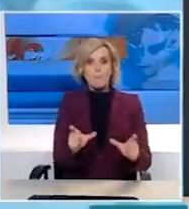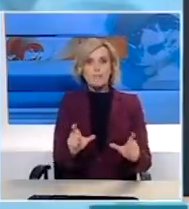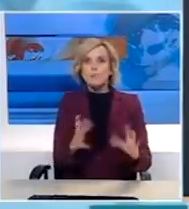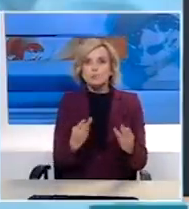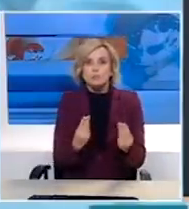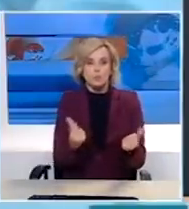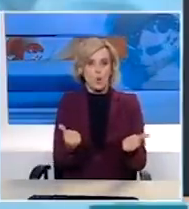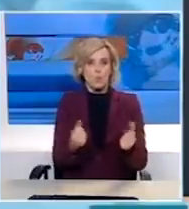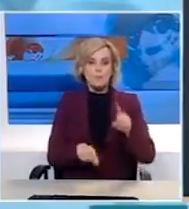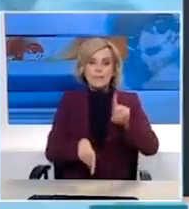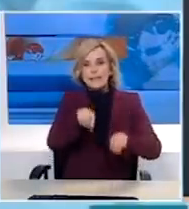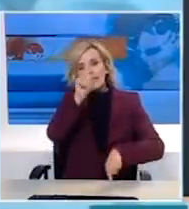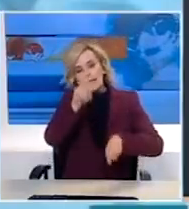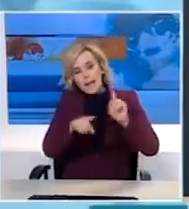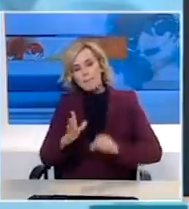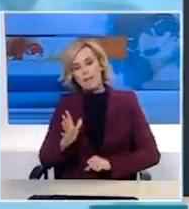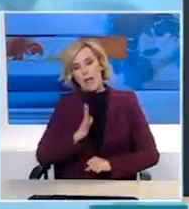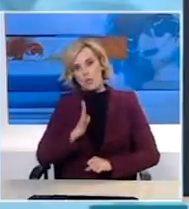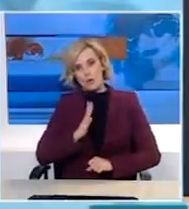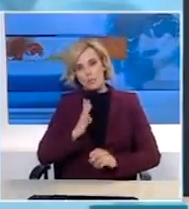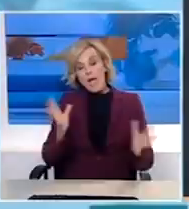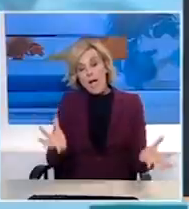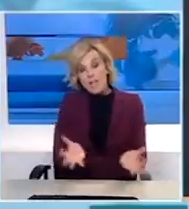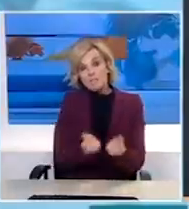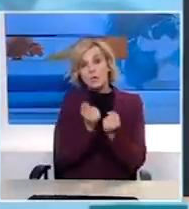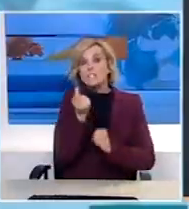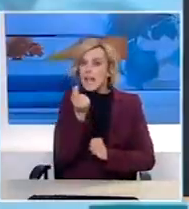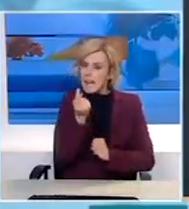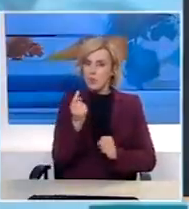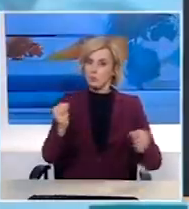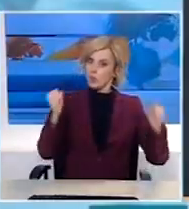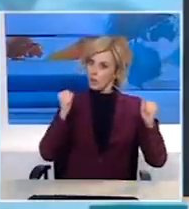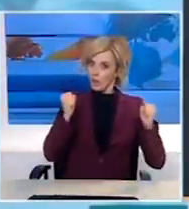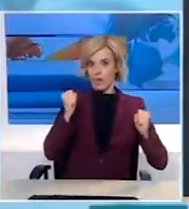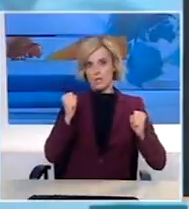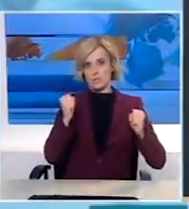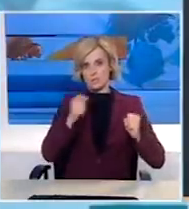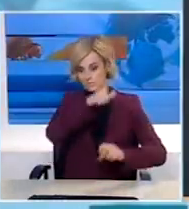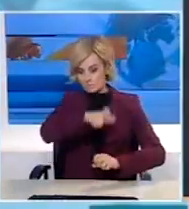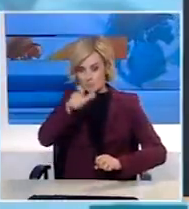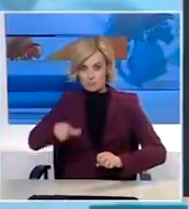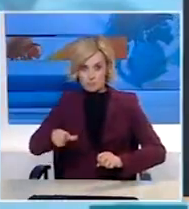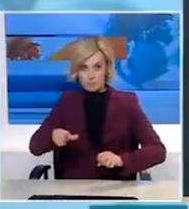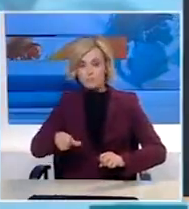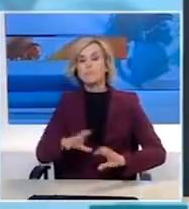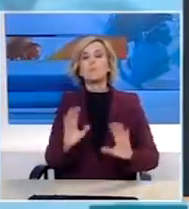Σε μερικούς, ευτυχώς λίγους, νέους, υγιείς κατά τα άλλα ανθρώπους, ένα πολύ